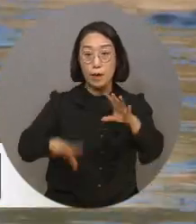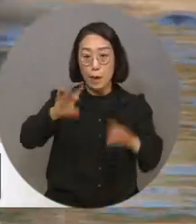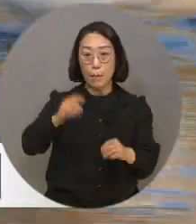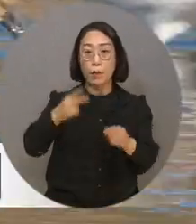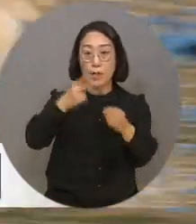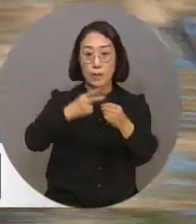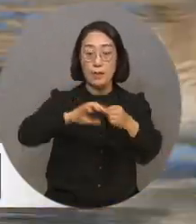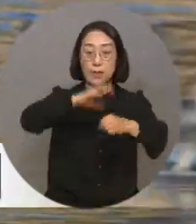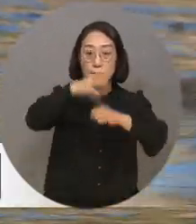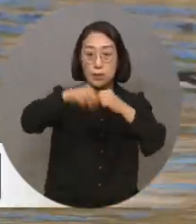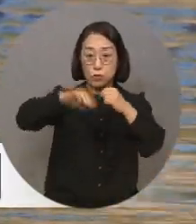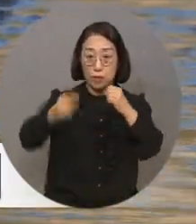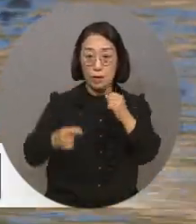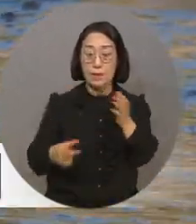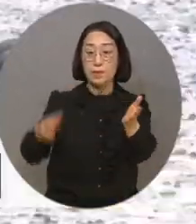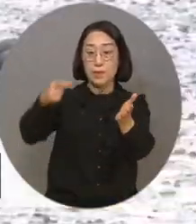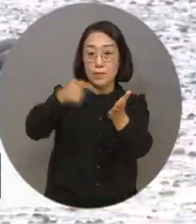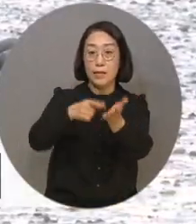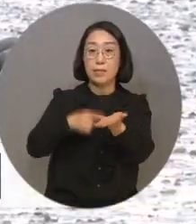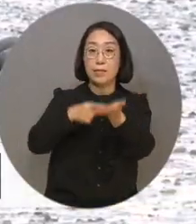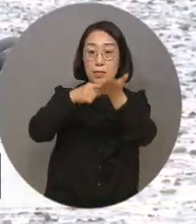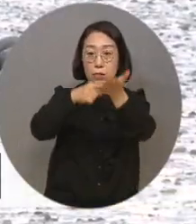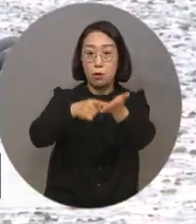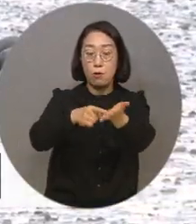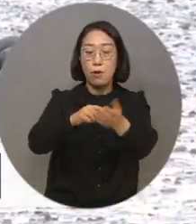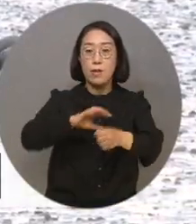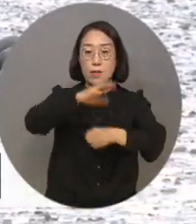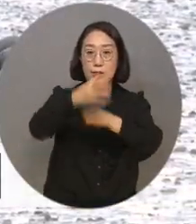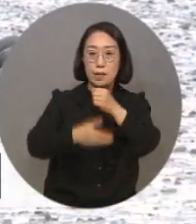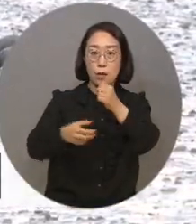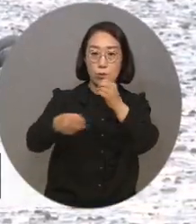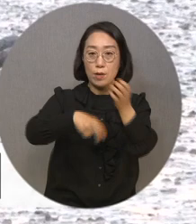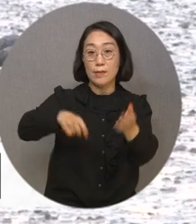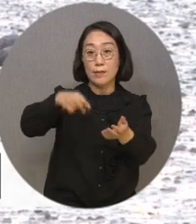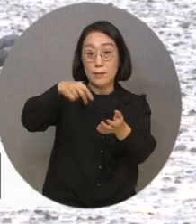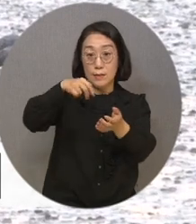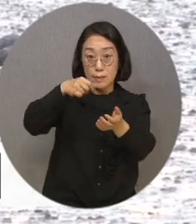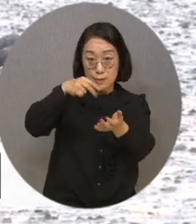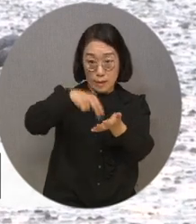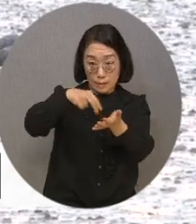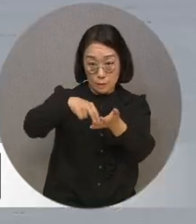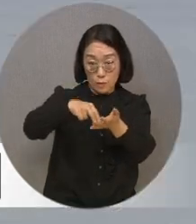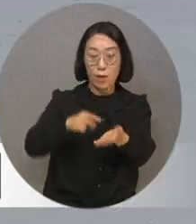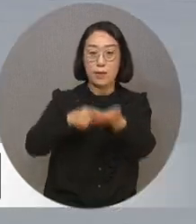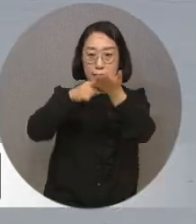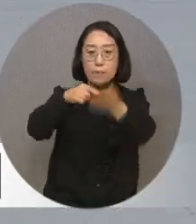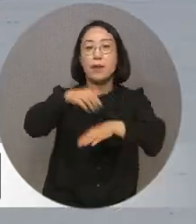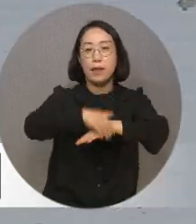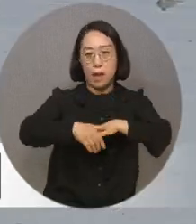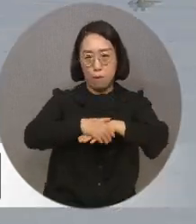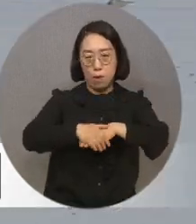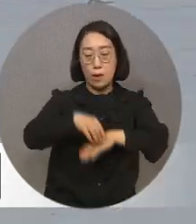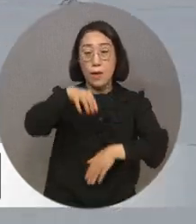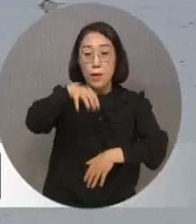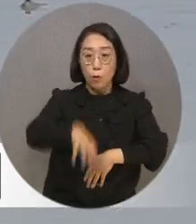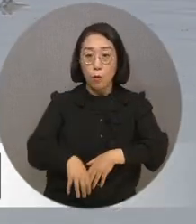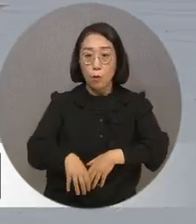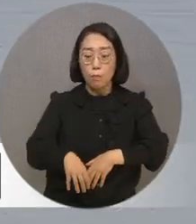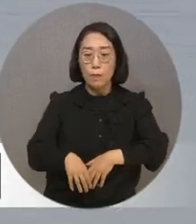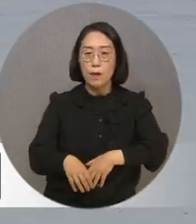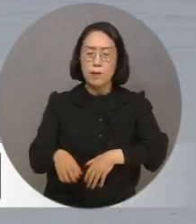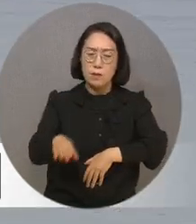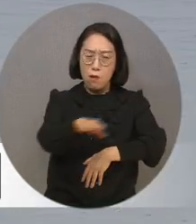2단계 세계유산 등재 신청서를 유네스코 세계유산센터에 제출할 계획입니다. 갯벌은